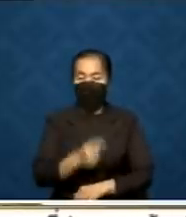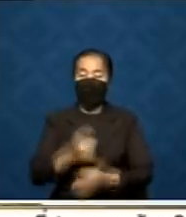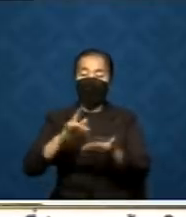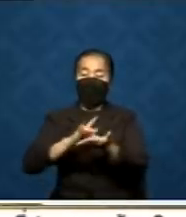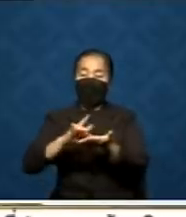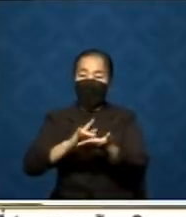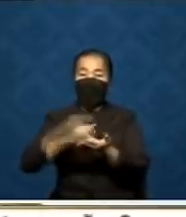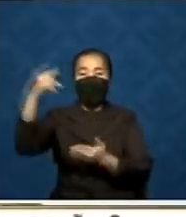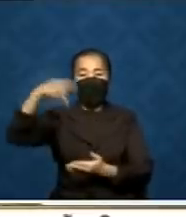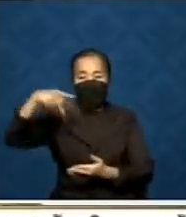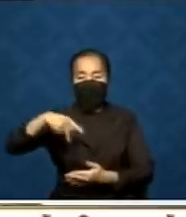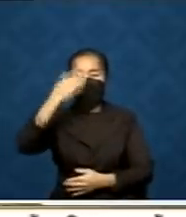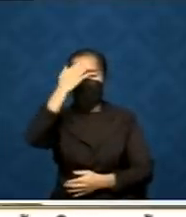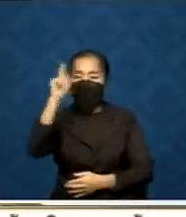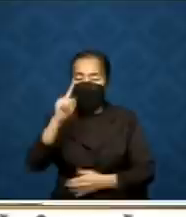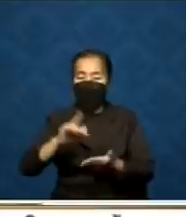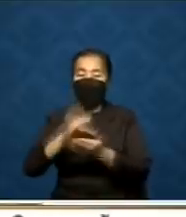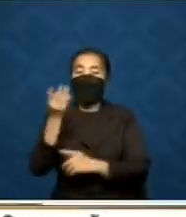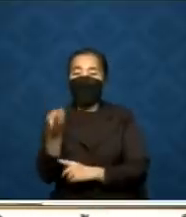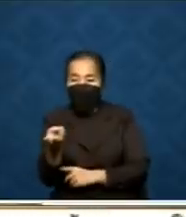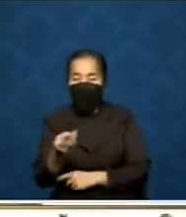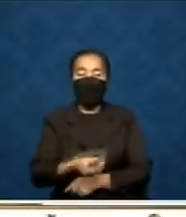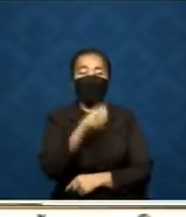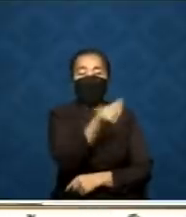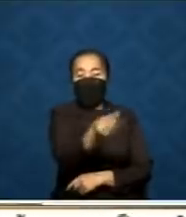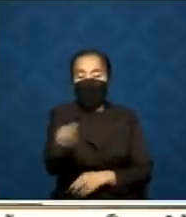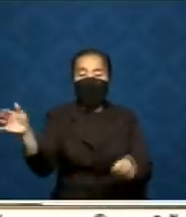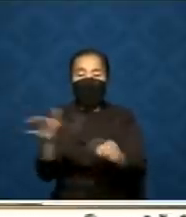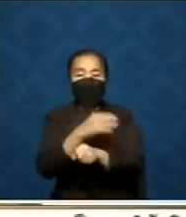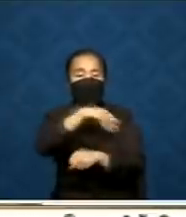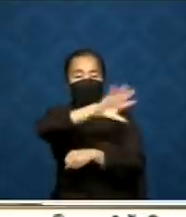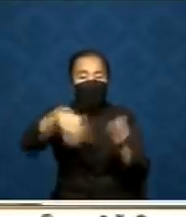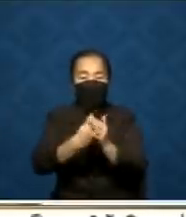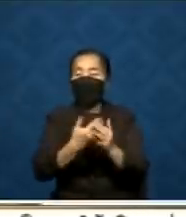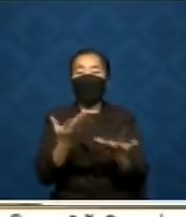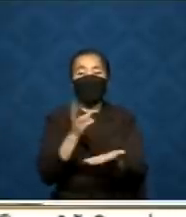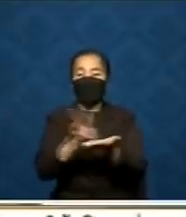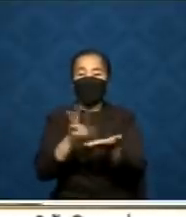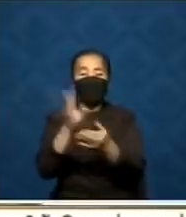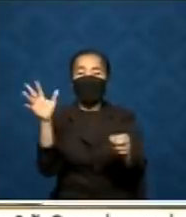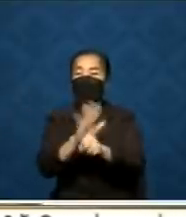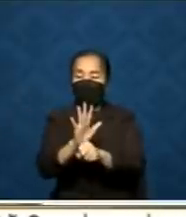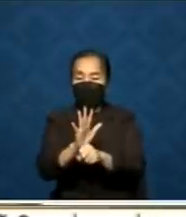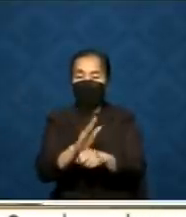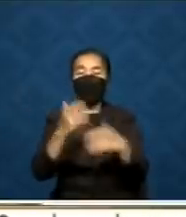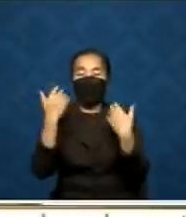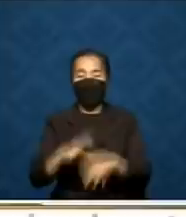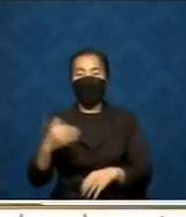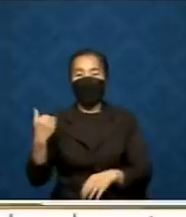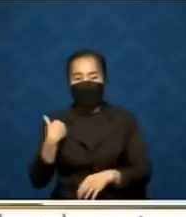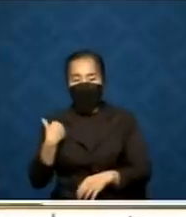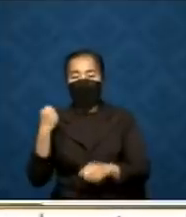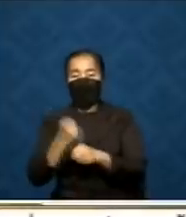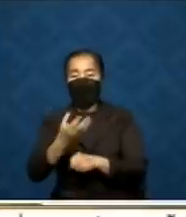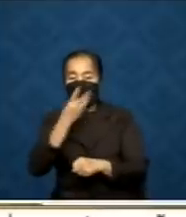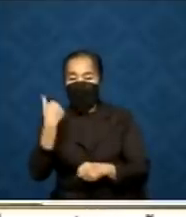เพราะยามันน้อยถ้าน้อยเราให้ทุกคนก็ไม่พอจึงจำกัดยานี้จะจ่ายได้